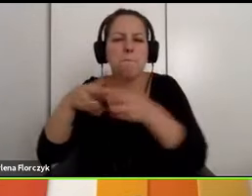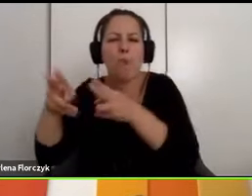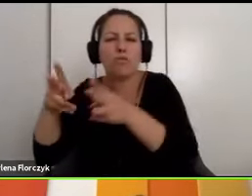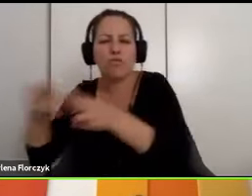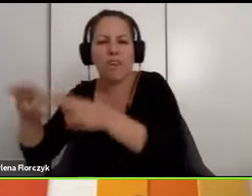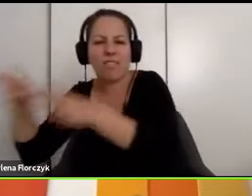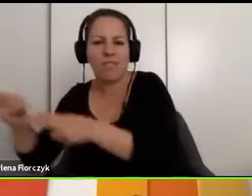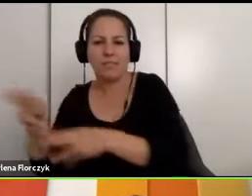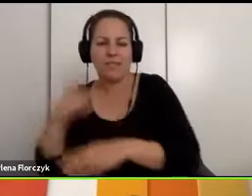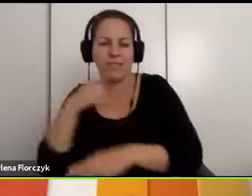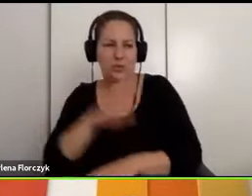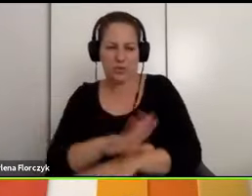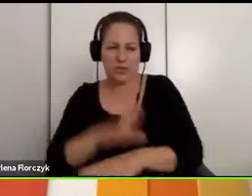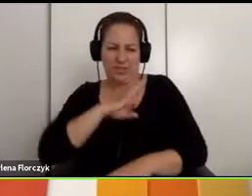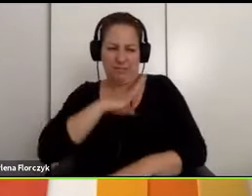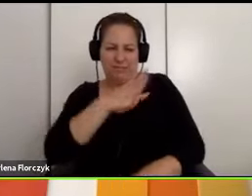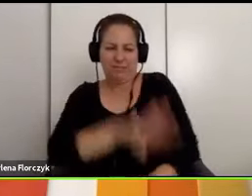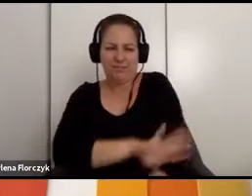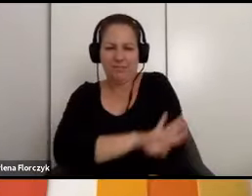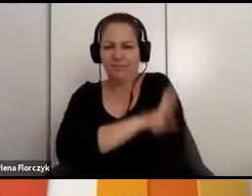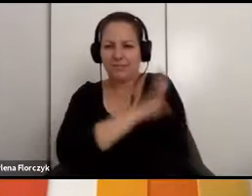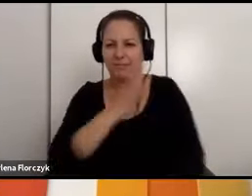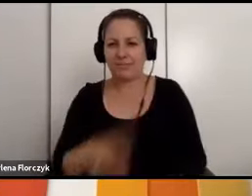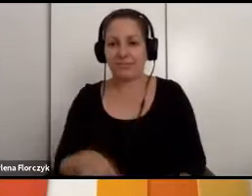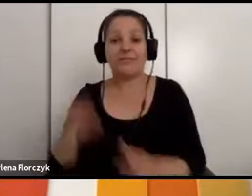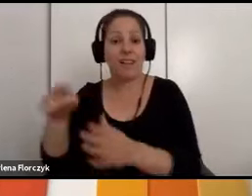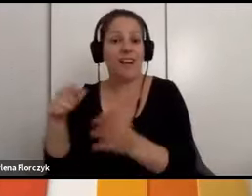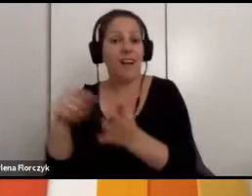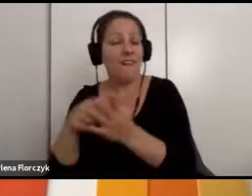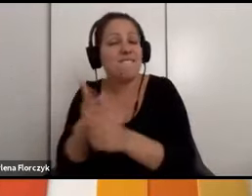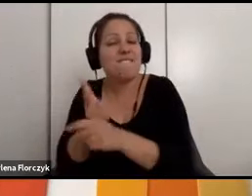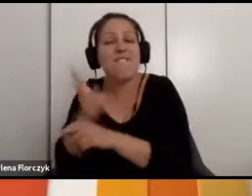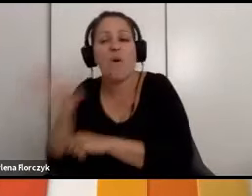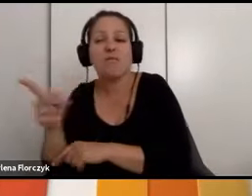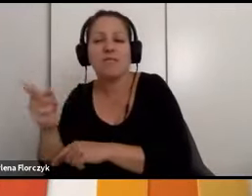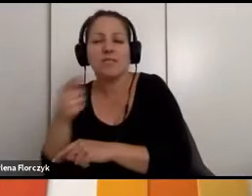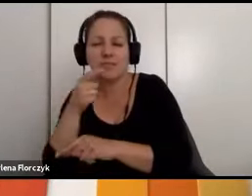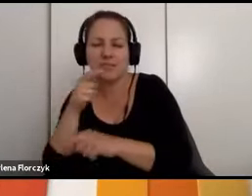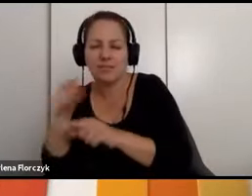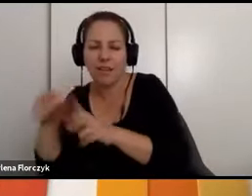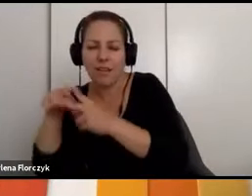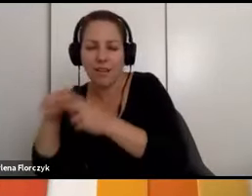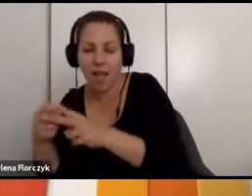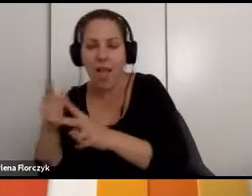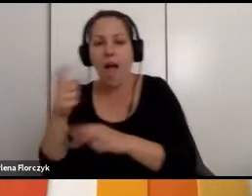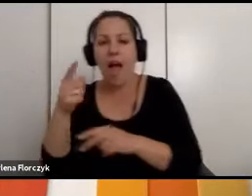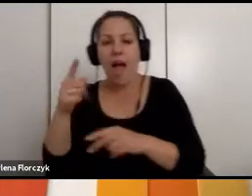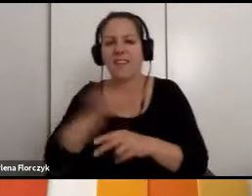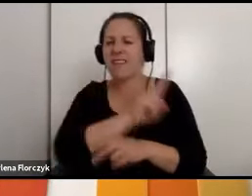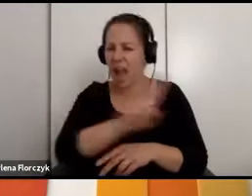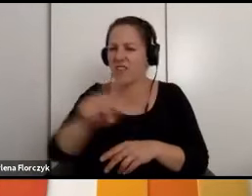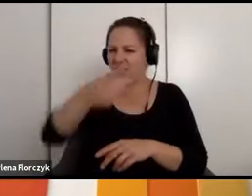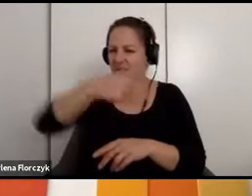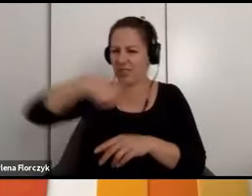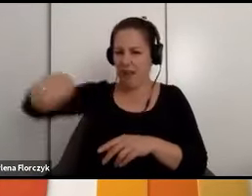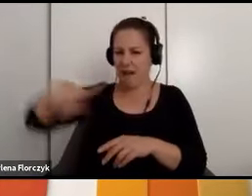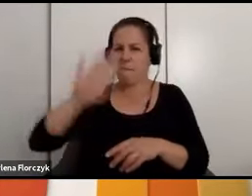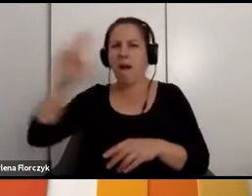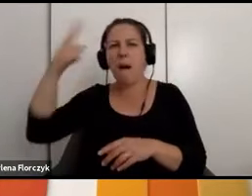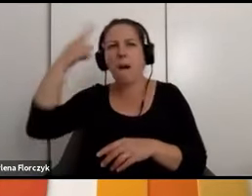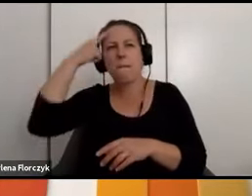jeżący włos na głowie. Tak, to wchodząc ci, Michał, w słowo, myślę, że każdy z nas ma w swojej